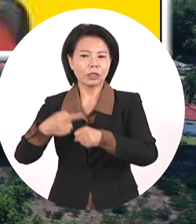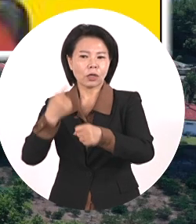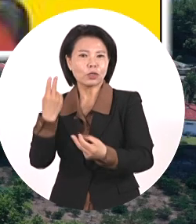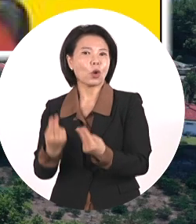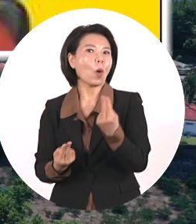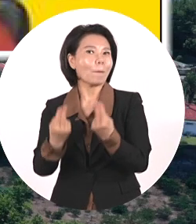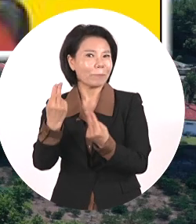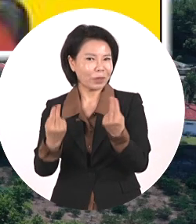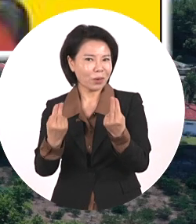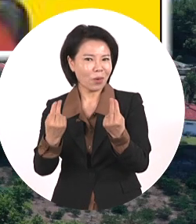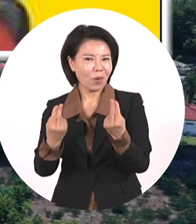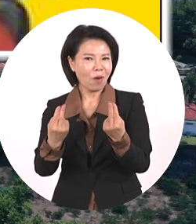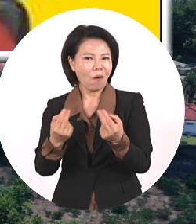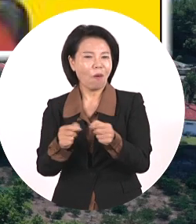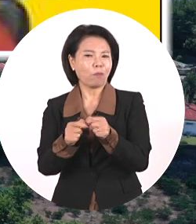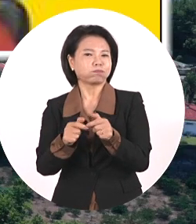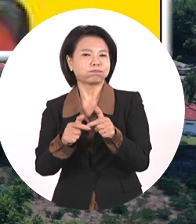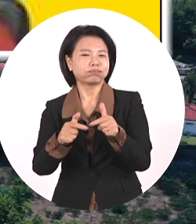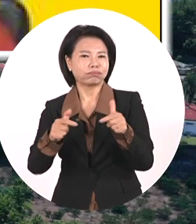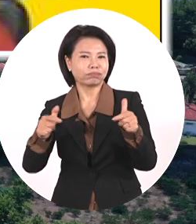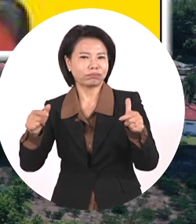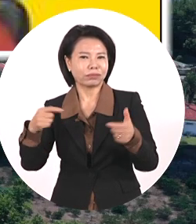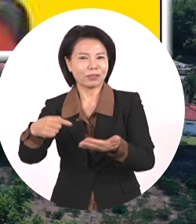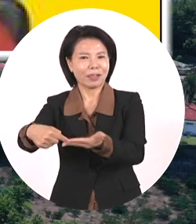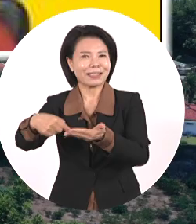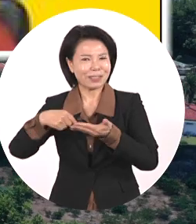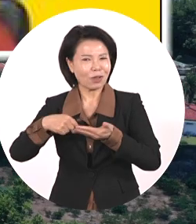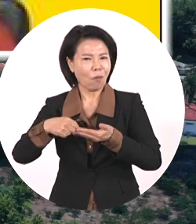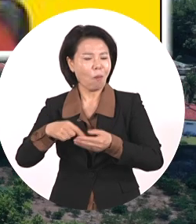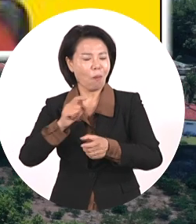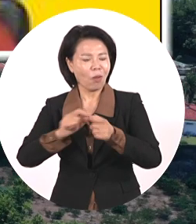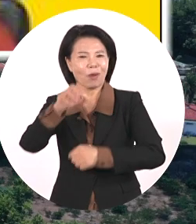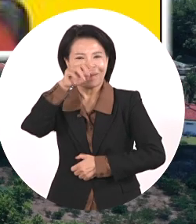넘어서며 전년 동기 대비 각각 190%,